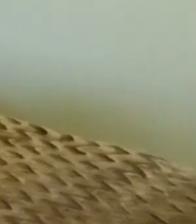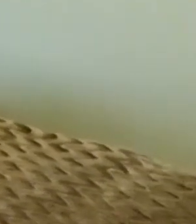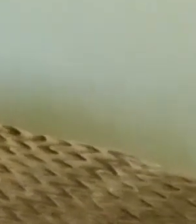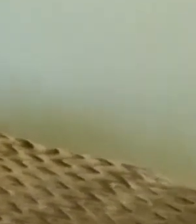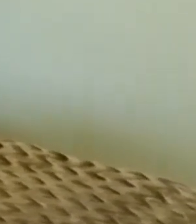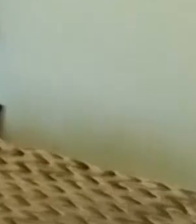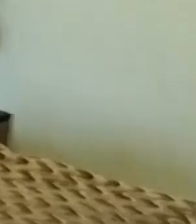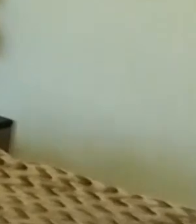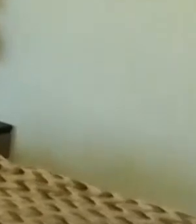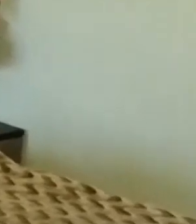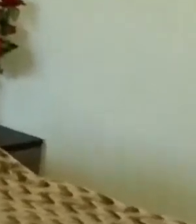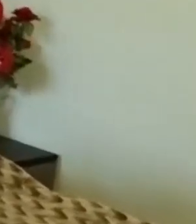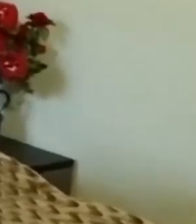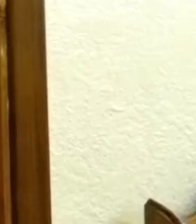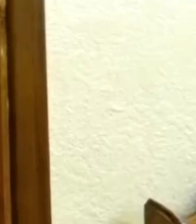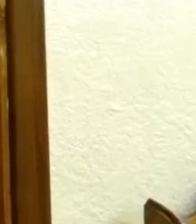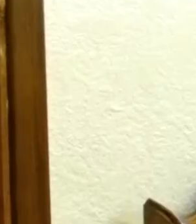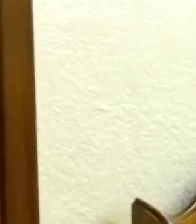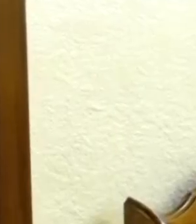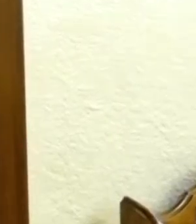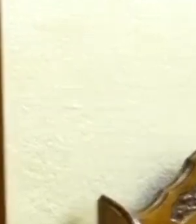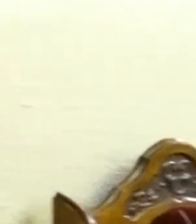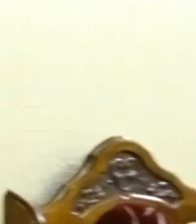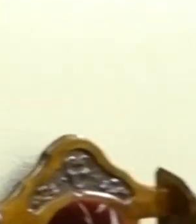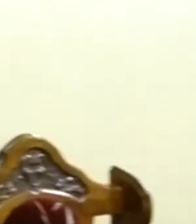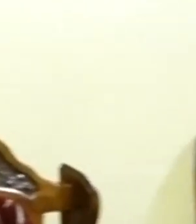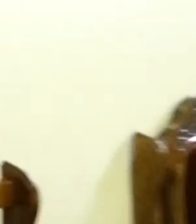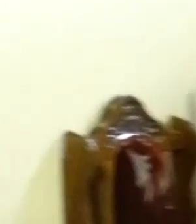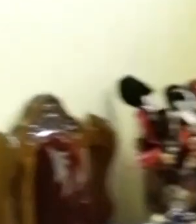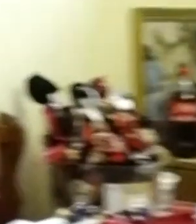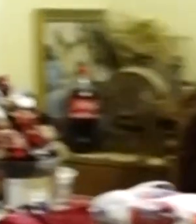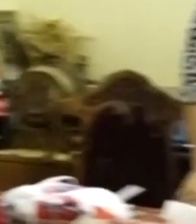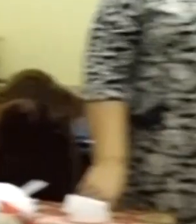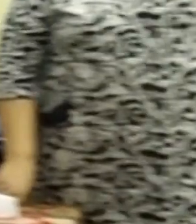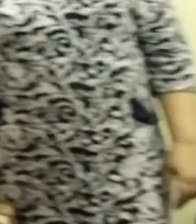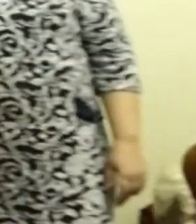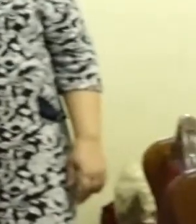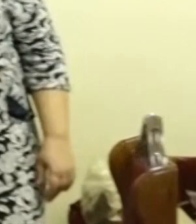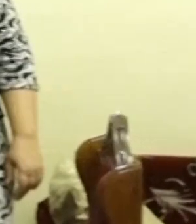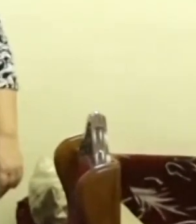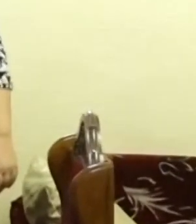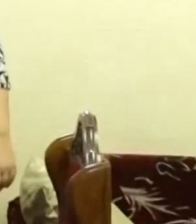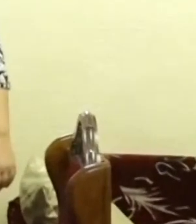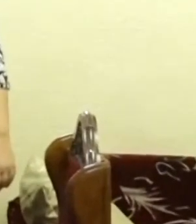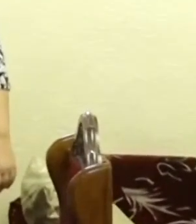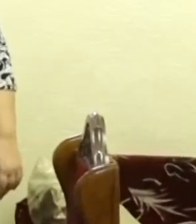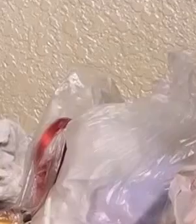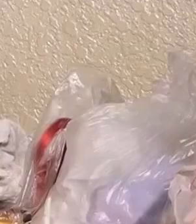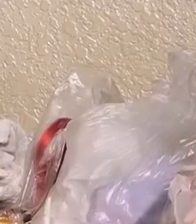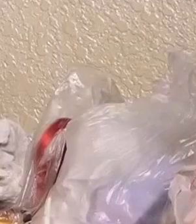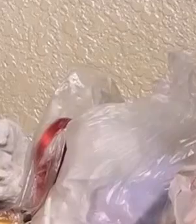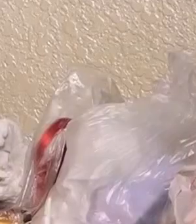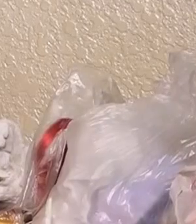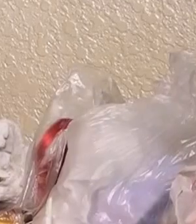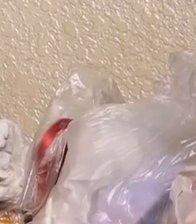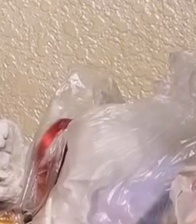Կպատմենք նաև մարդկանց տիկնիկներով ժպտալ սովորեցնող 66 համյա վալյայի մասին, նրա տիկնիկները անգամ պոլե չուձես են հասել։